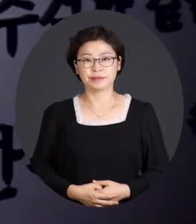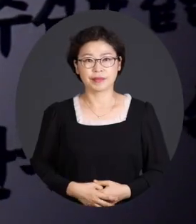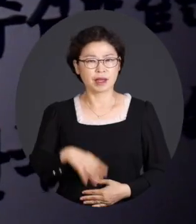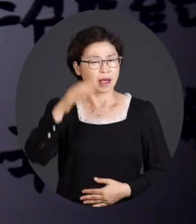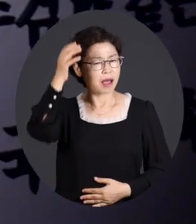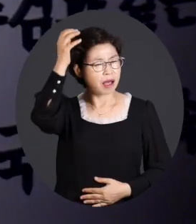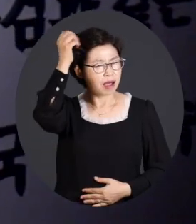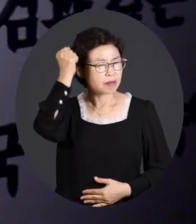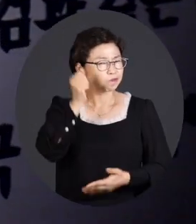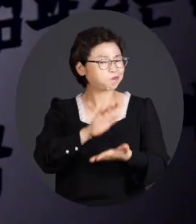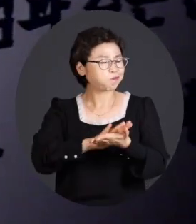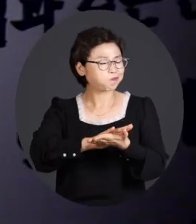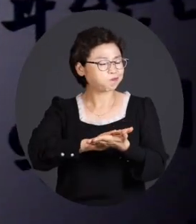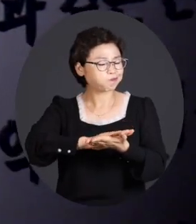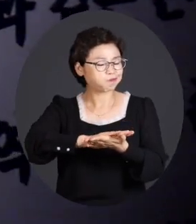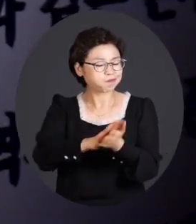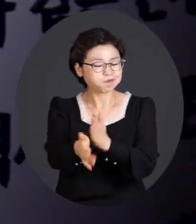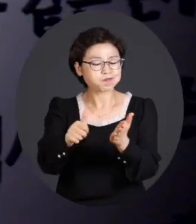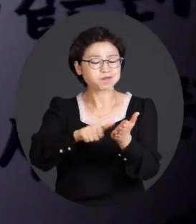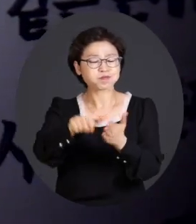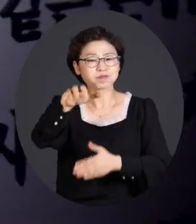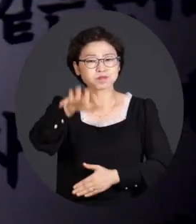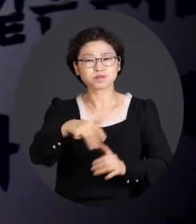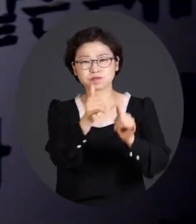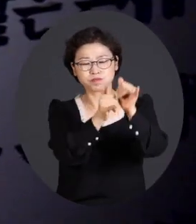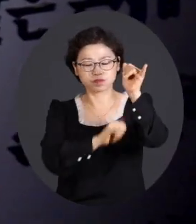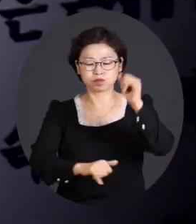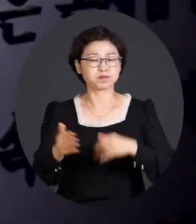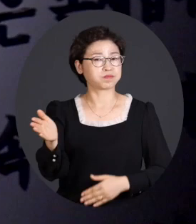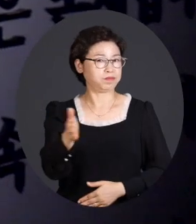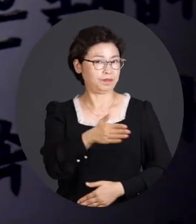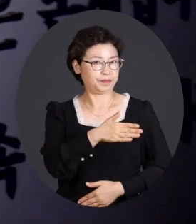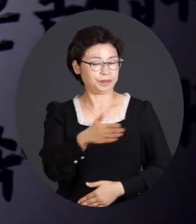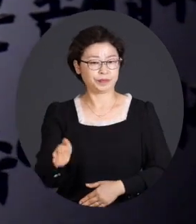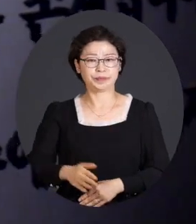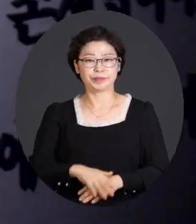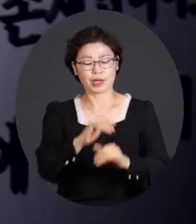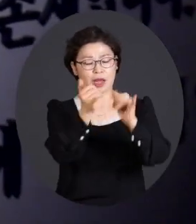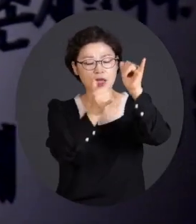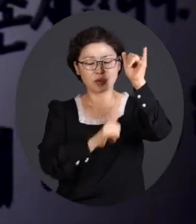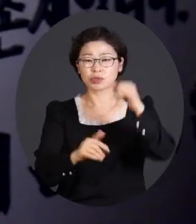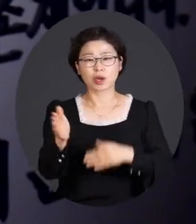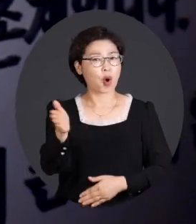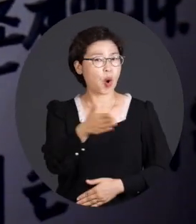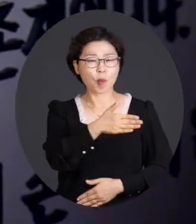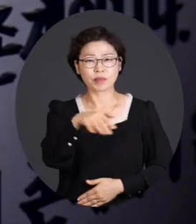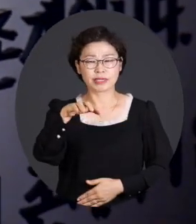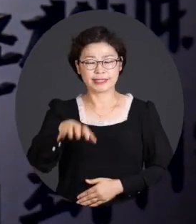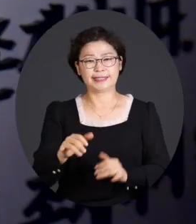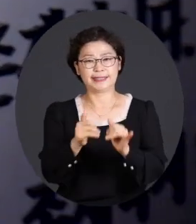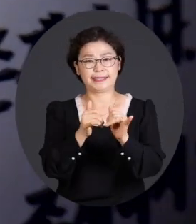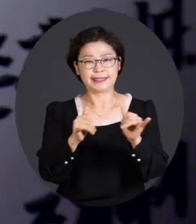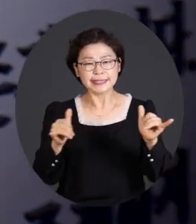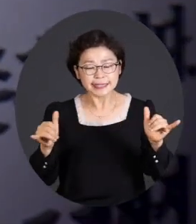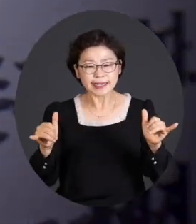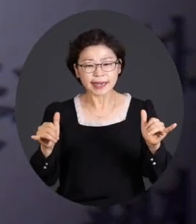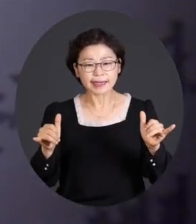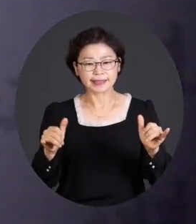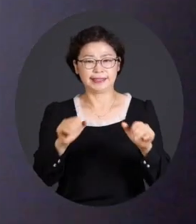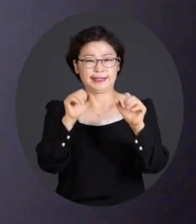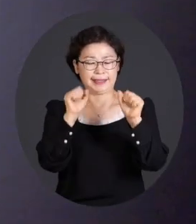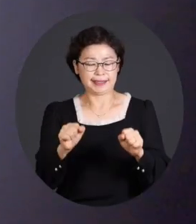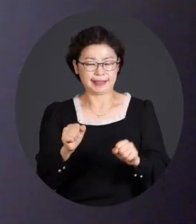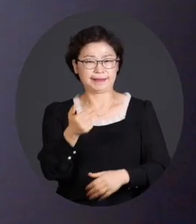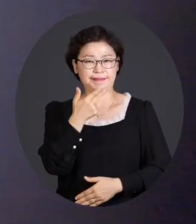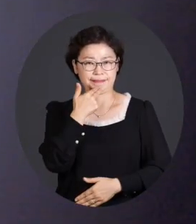기억이 말살당한 곳에는 역사가 없습니다. 역사가 없는 데는 인간의 존재가